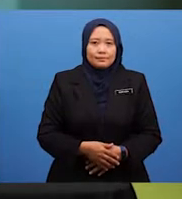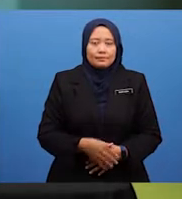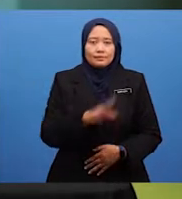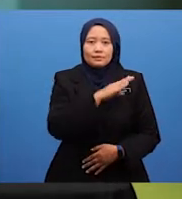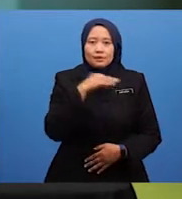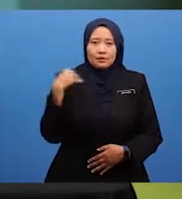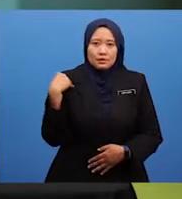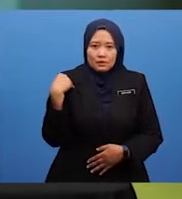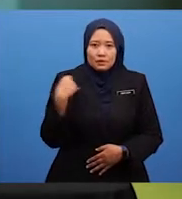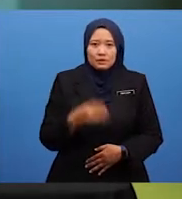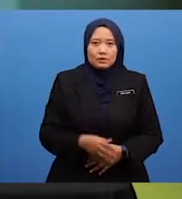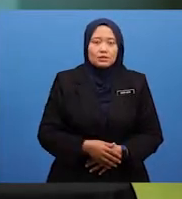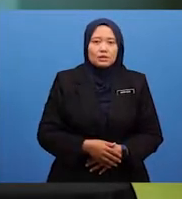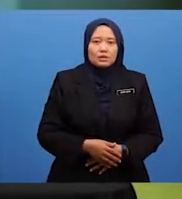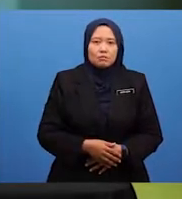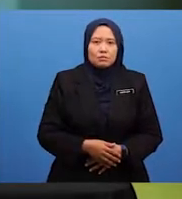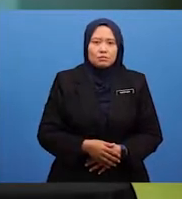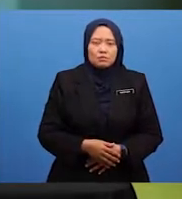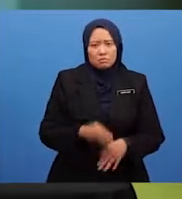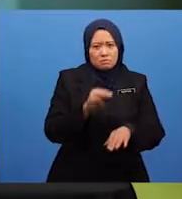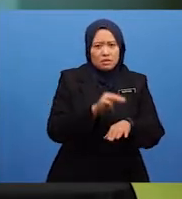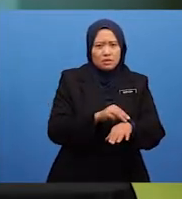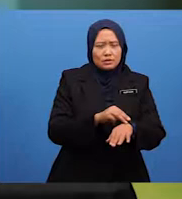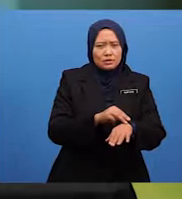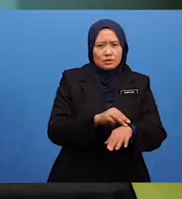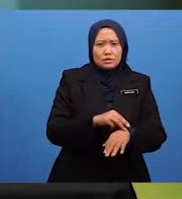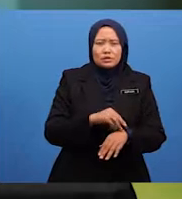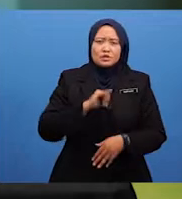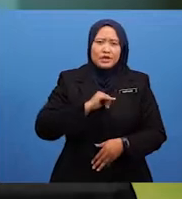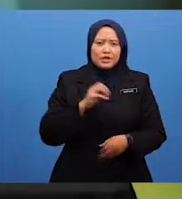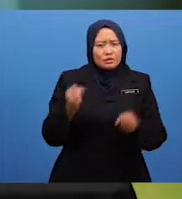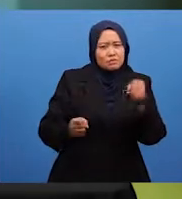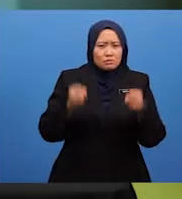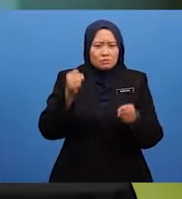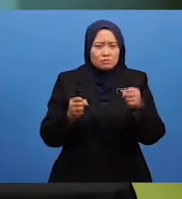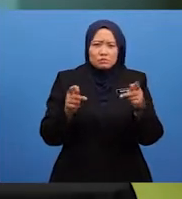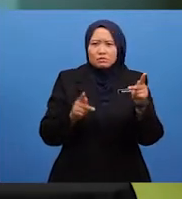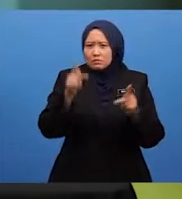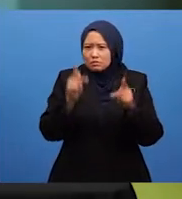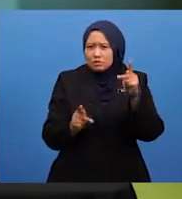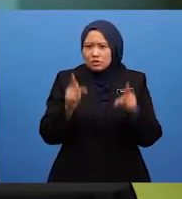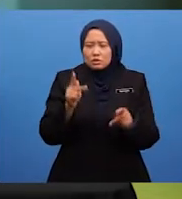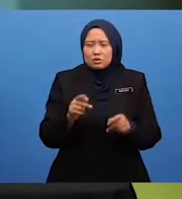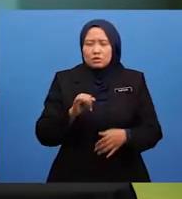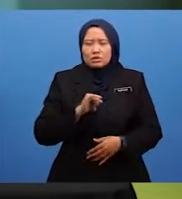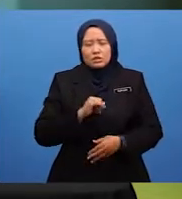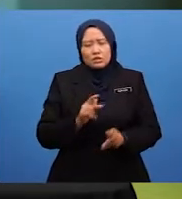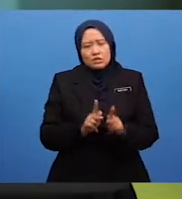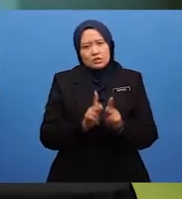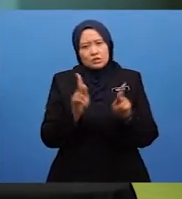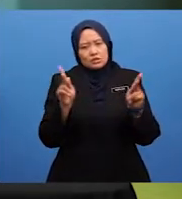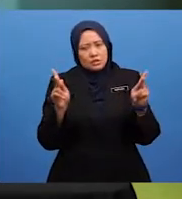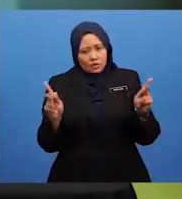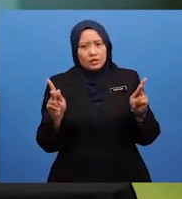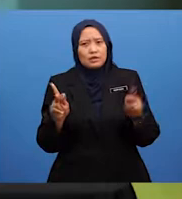Dan yang paling penting, semasa cikgu memandu kereta, cikgu sangat-sangat